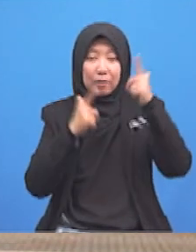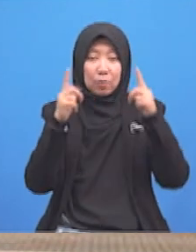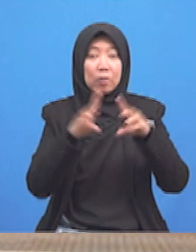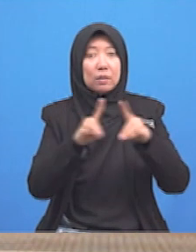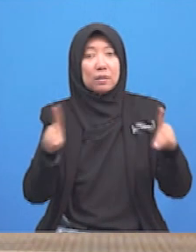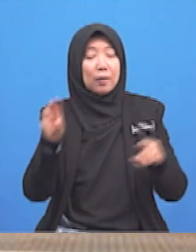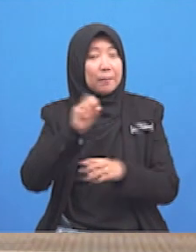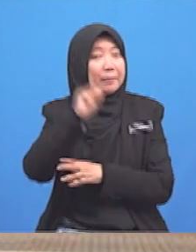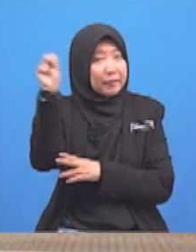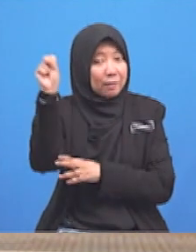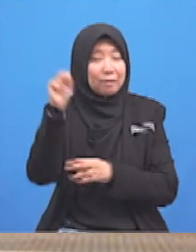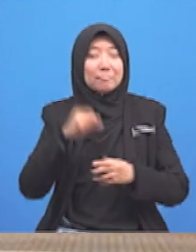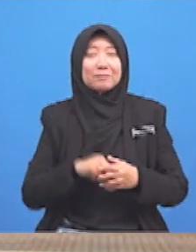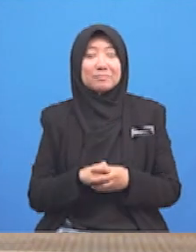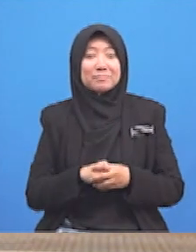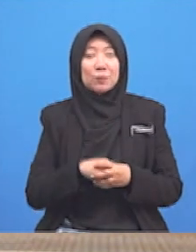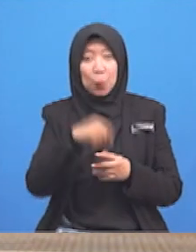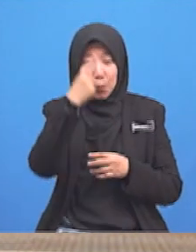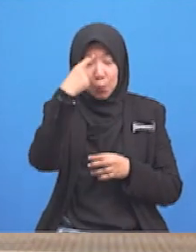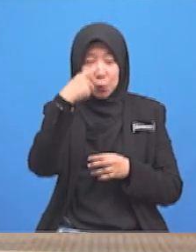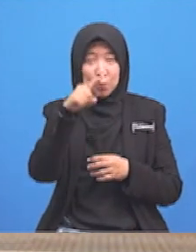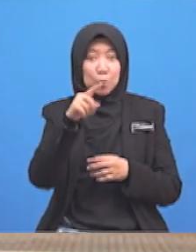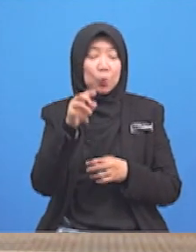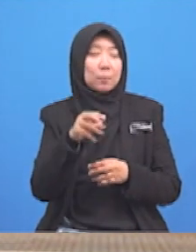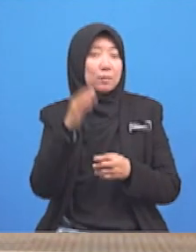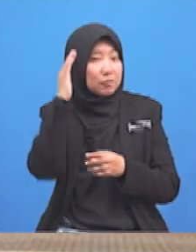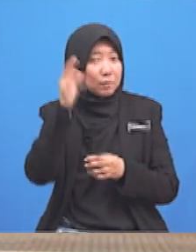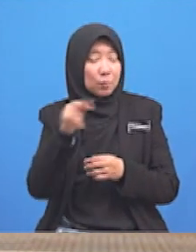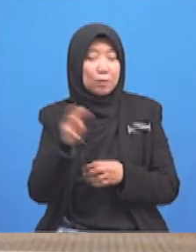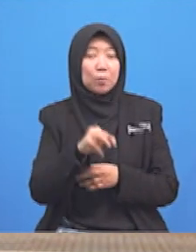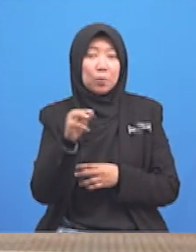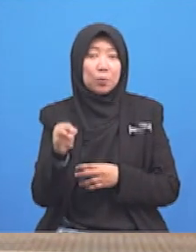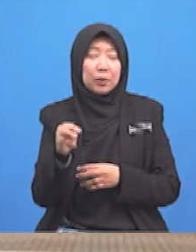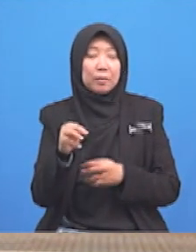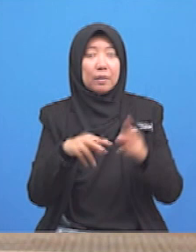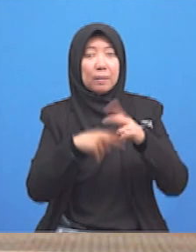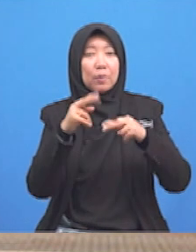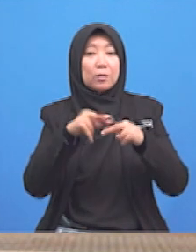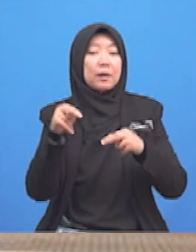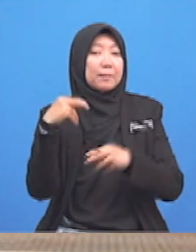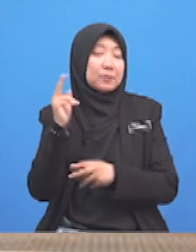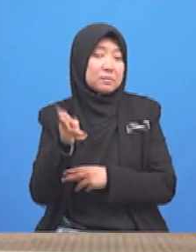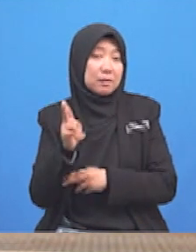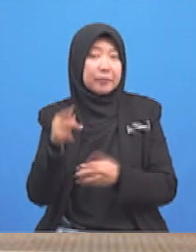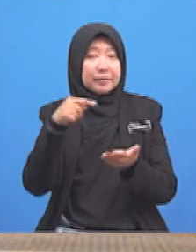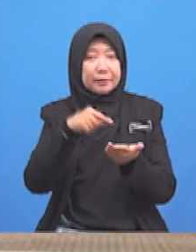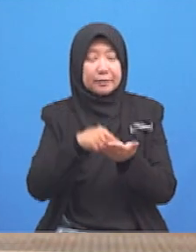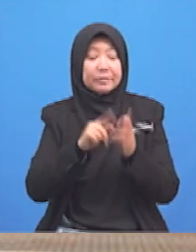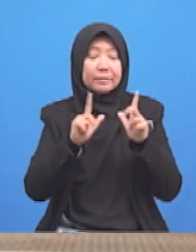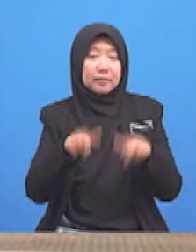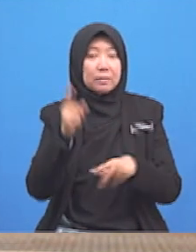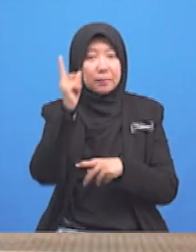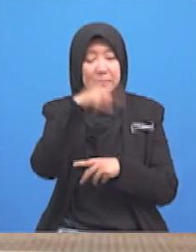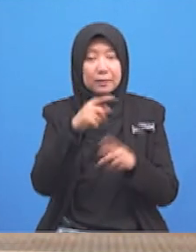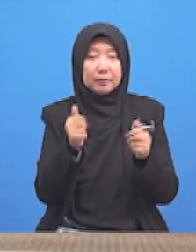Dataran Merdeka. Untuk pengetahuan murid-murid, bangunan bersejarah ini terletak berhadapan